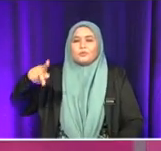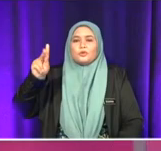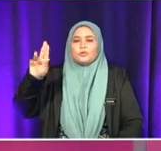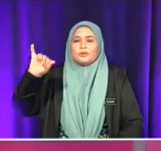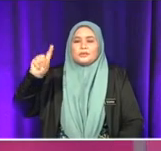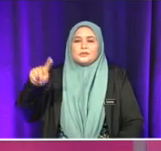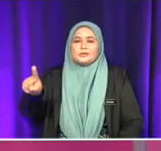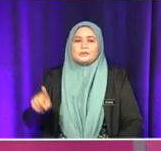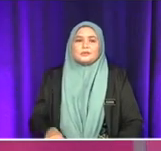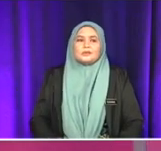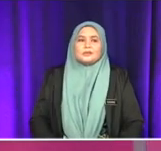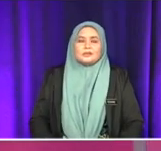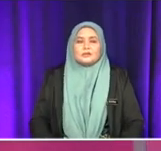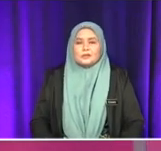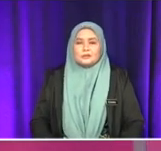dalam kalian